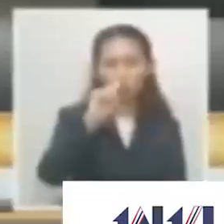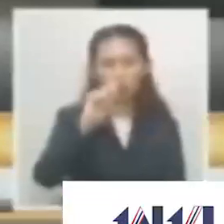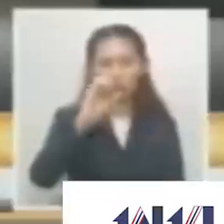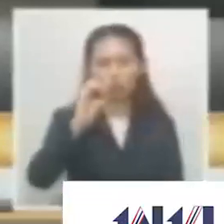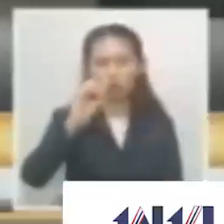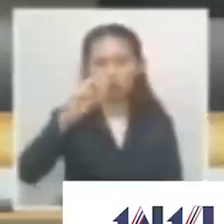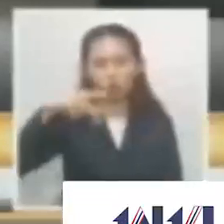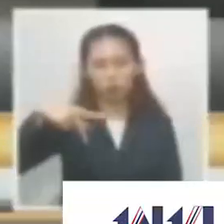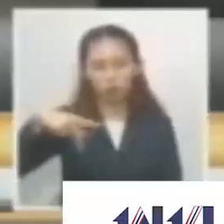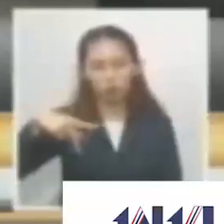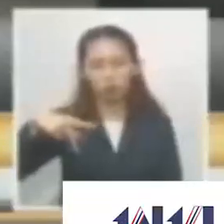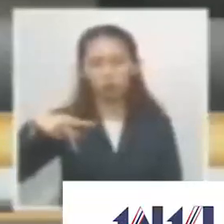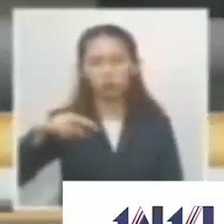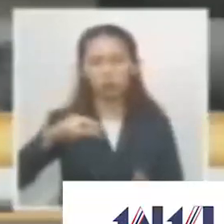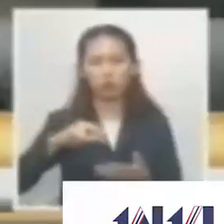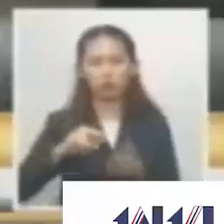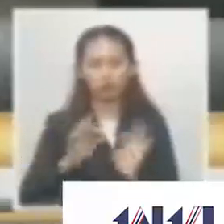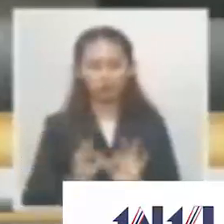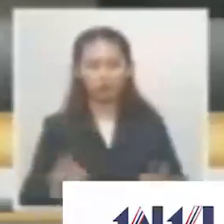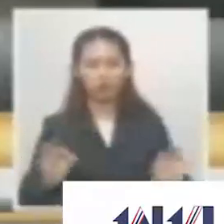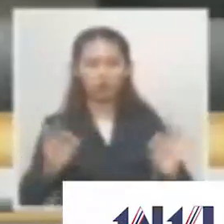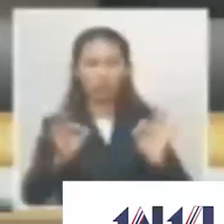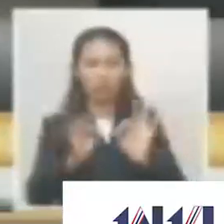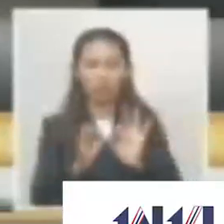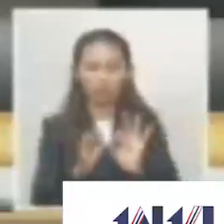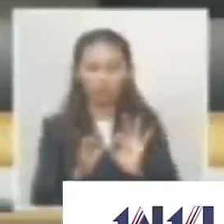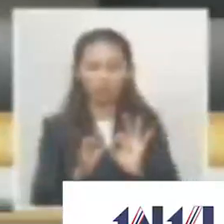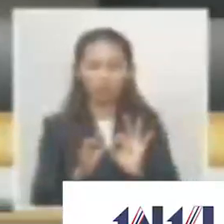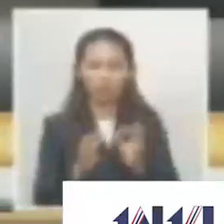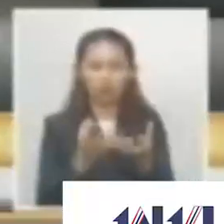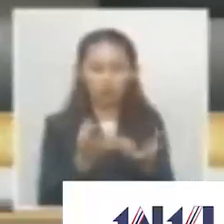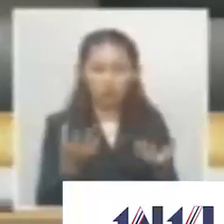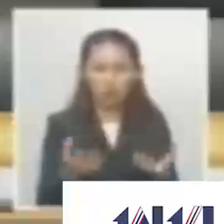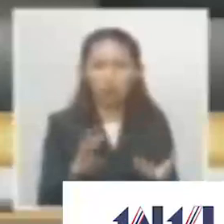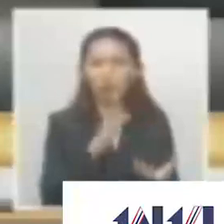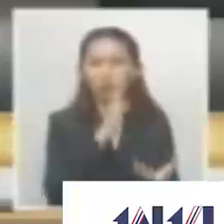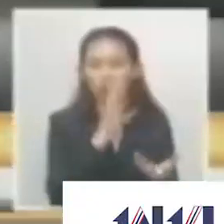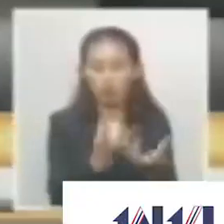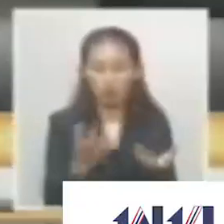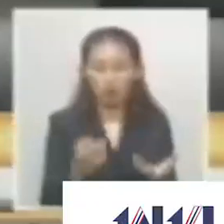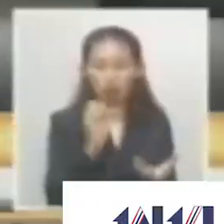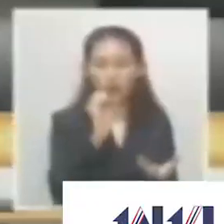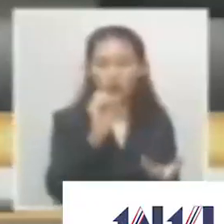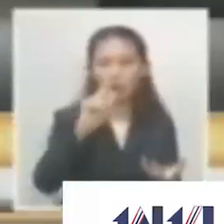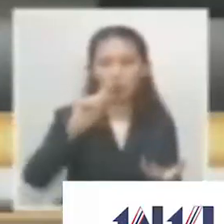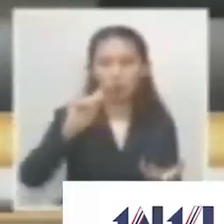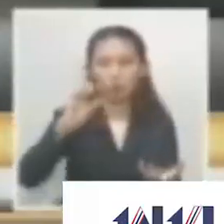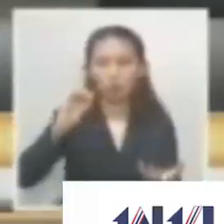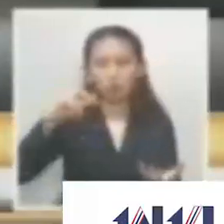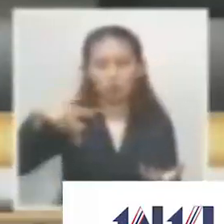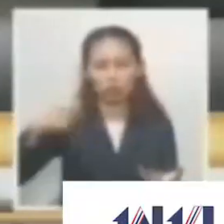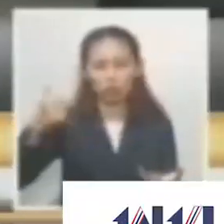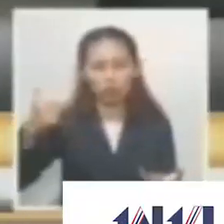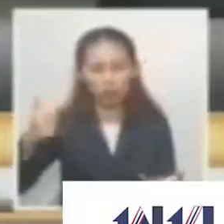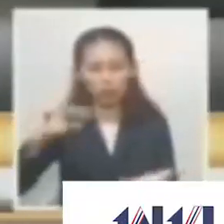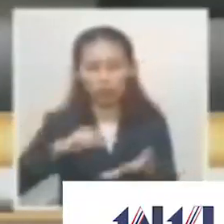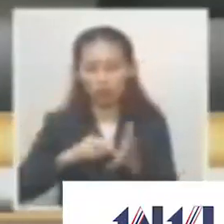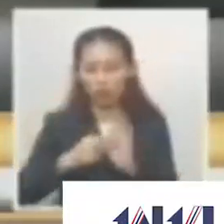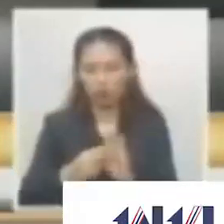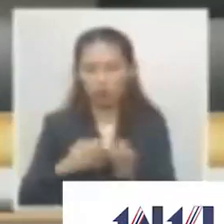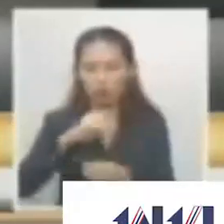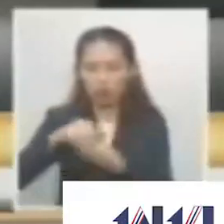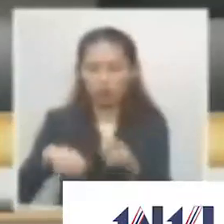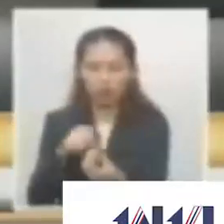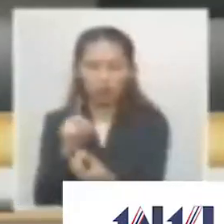ครับทั้งที่เป็นหลักของเราโอท็อปดีนะครับเศรษฐกิจก็จะกระตุ้นไปในประเทศภายในประเทศของเรานะครับทุกอย่างเกี่ยวข้องกัน